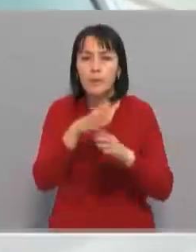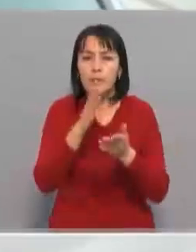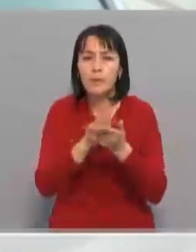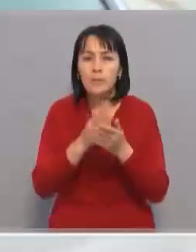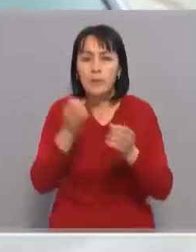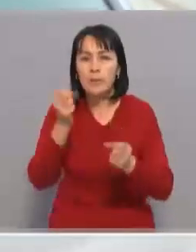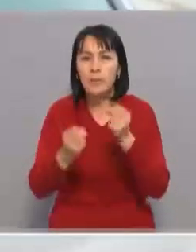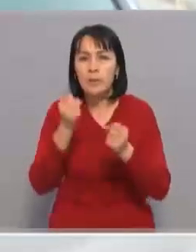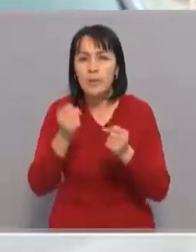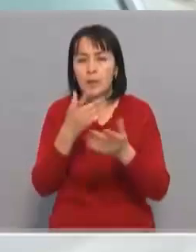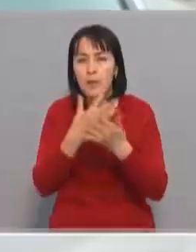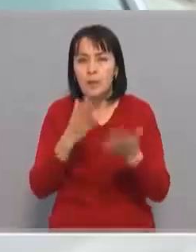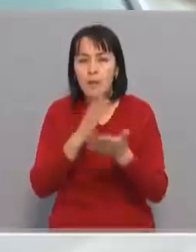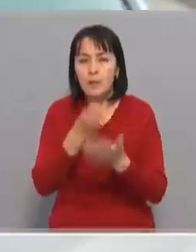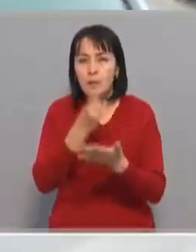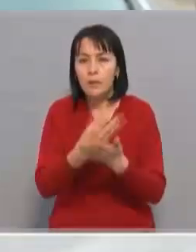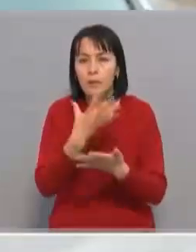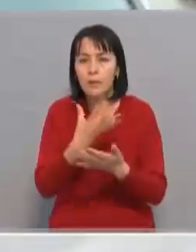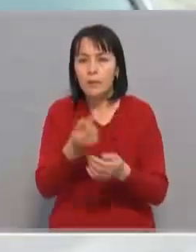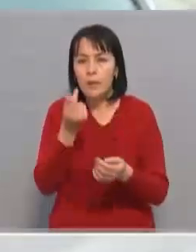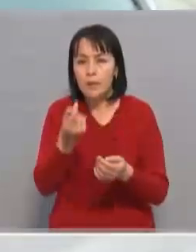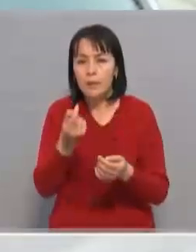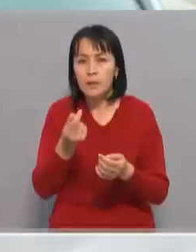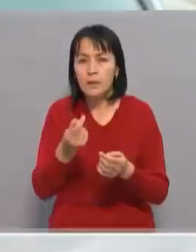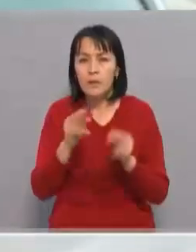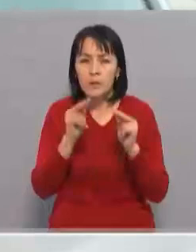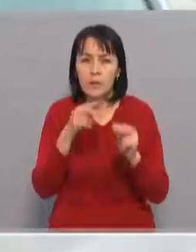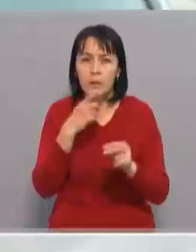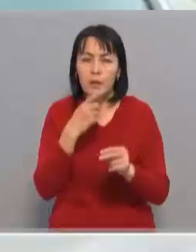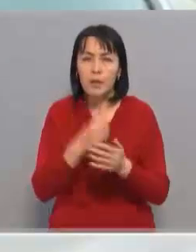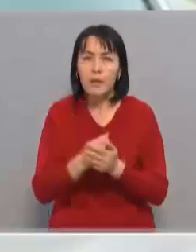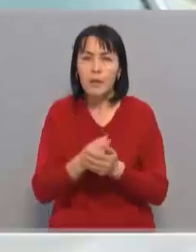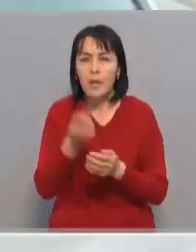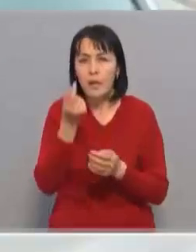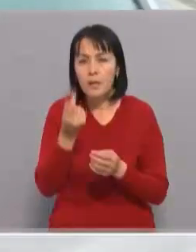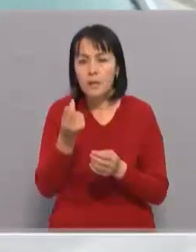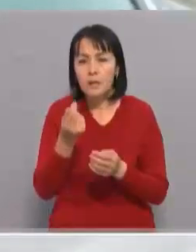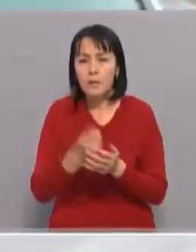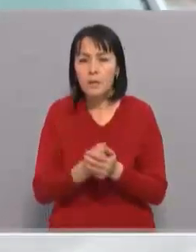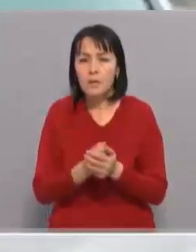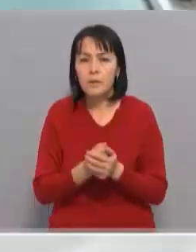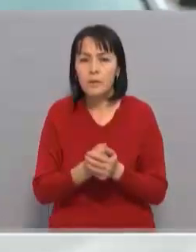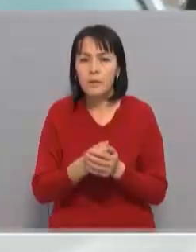запчастың бәрі асып кеткен, қымбатшылық артылмайды бізге іштеңкі. Сөздің ашығы, өз бір тауып атқанымыз бір